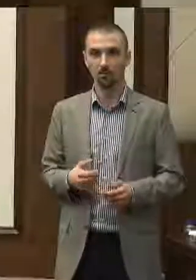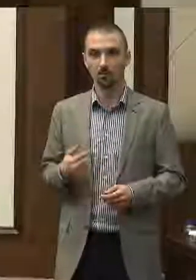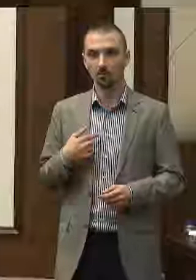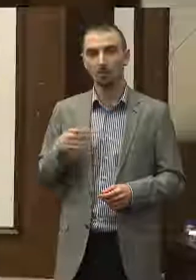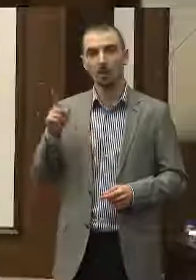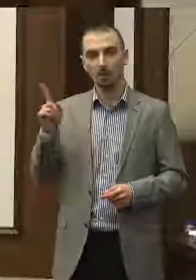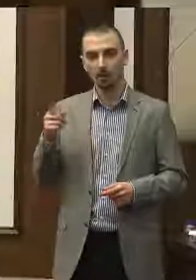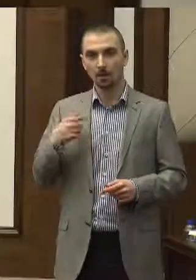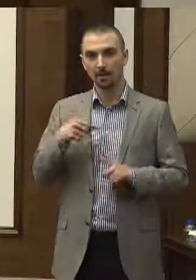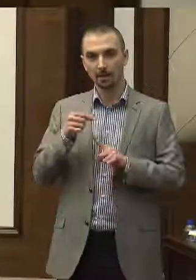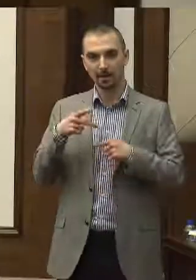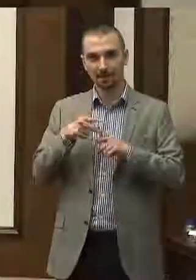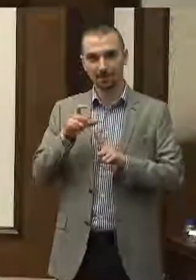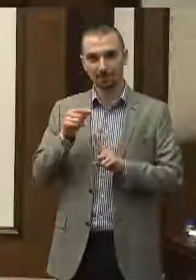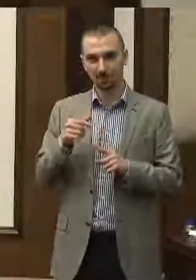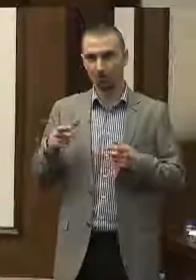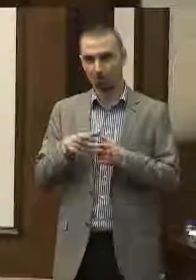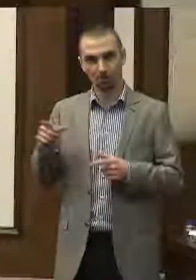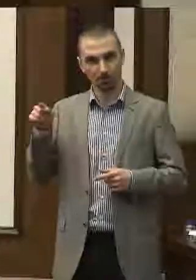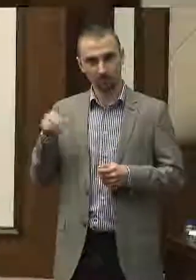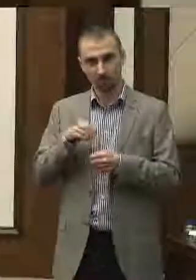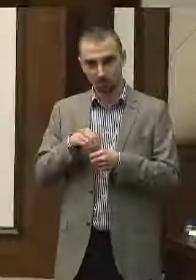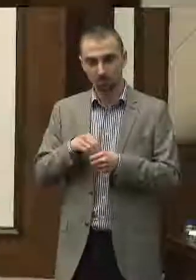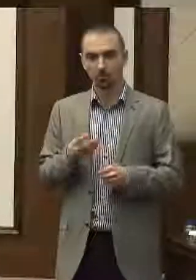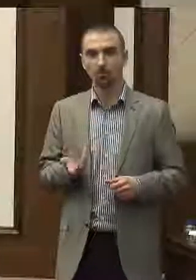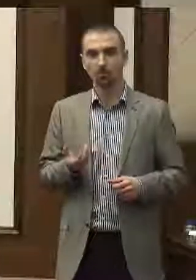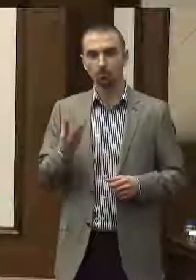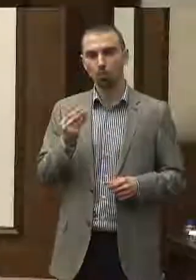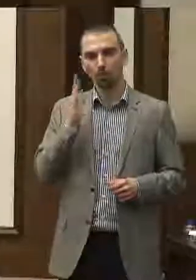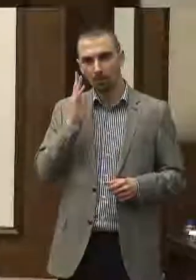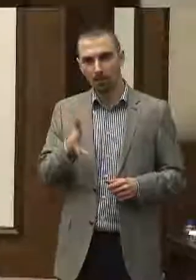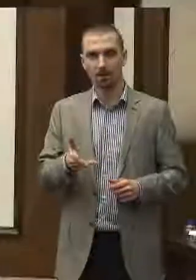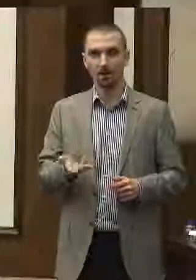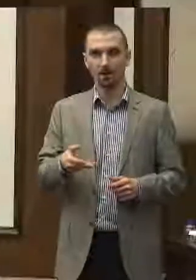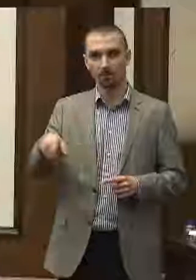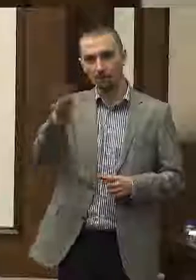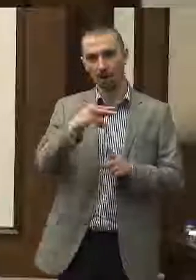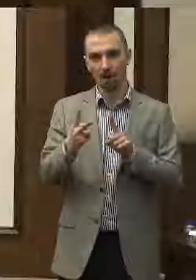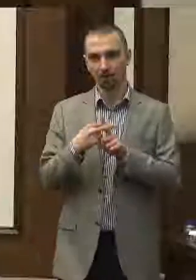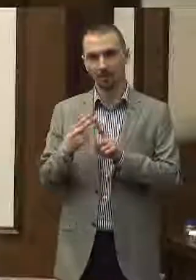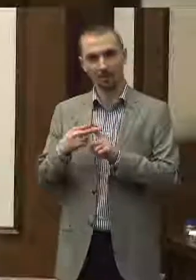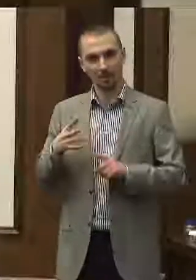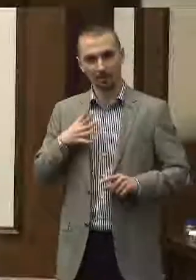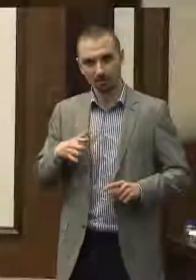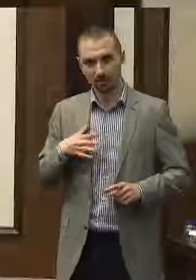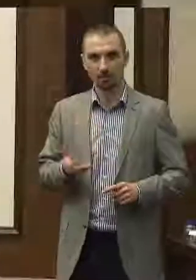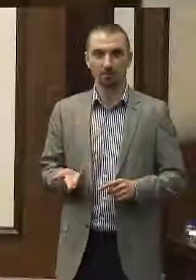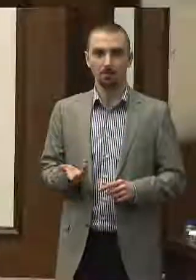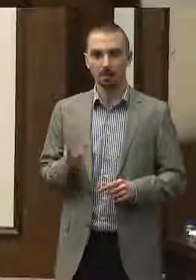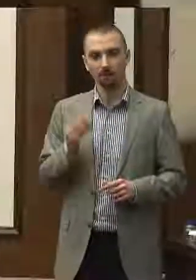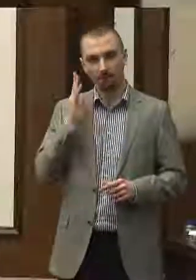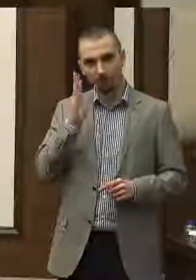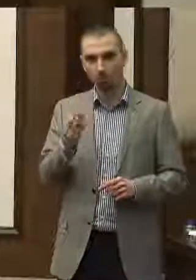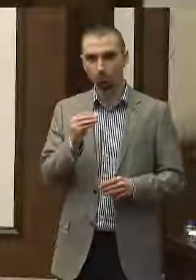izcileri olarak daha çok yer verilmesini, daha çok sizlerin arasında olmamızı ve daha çok